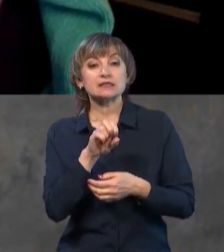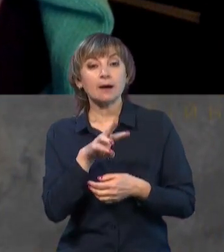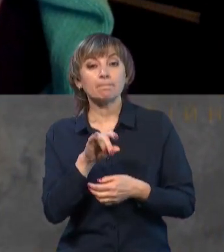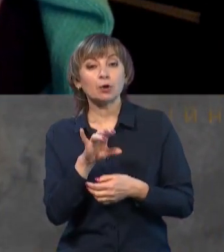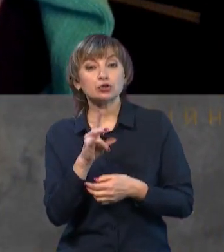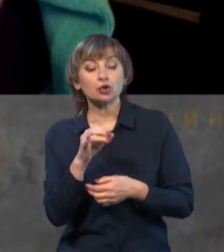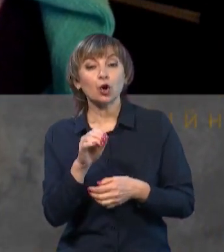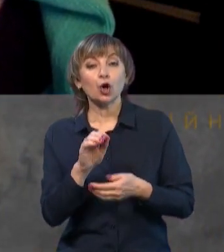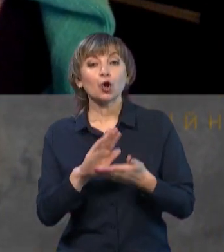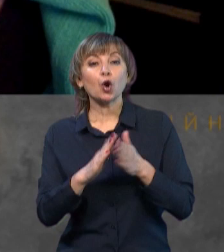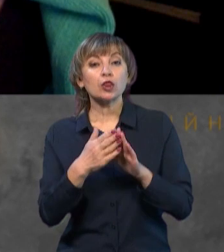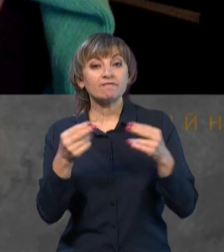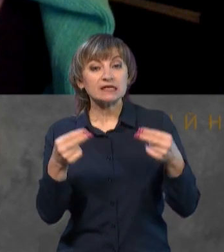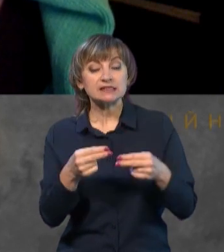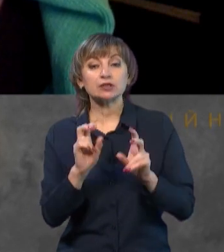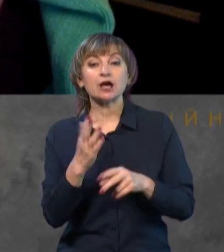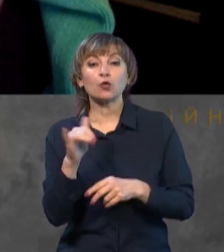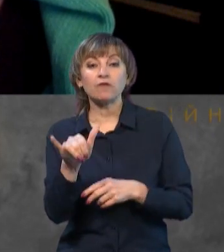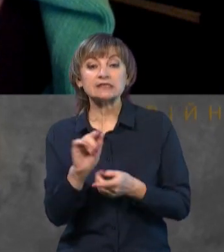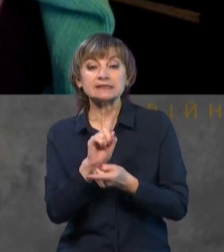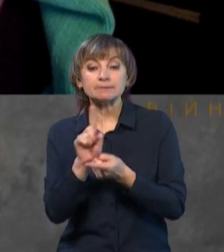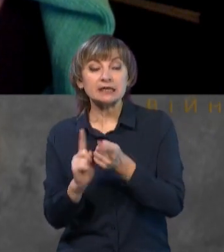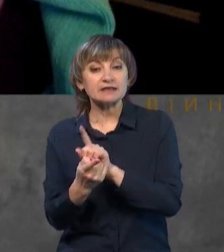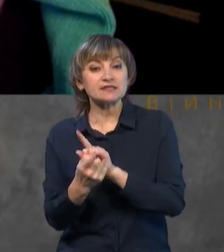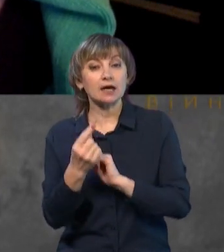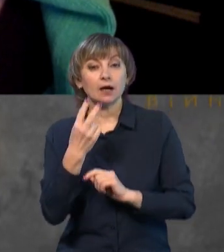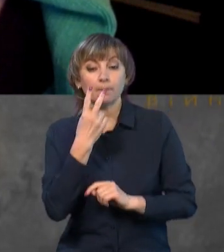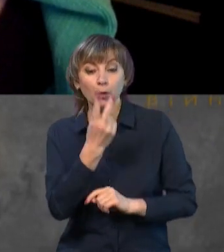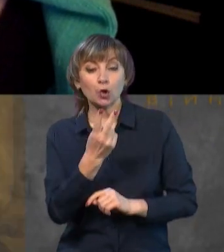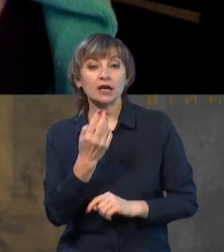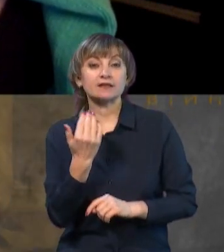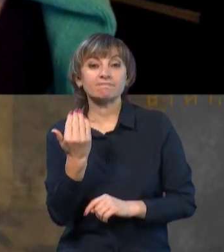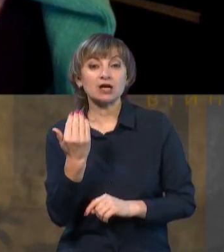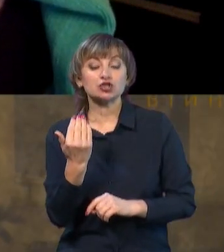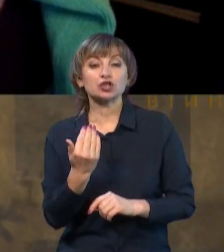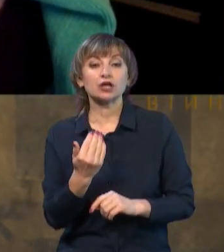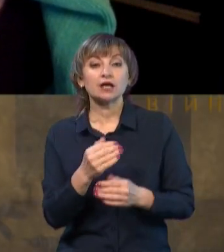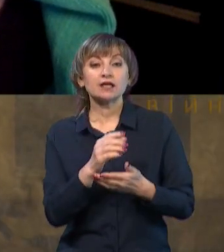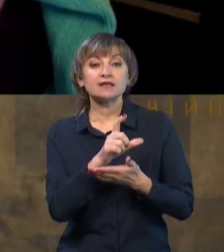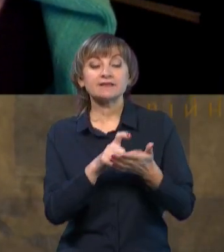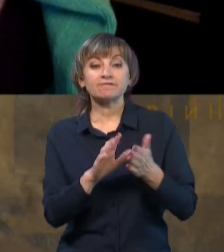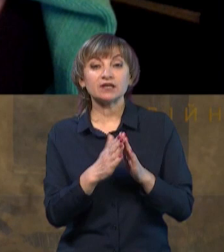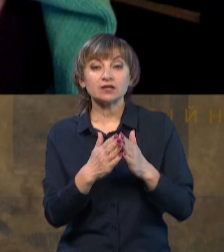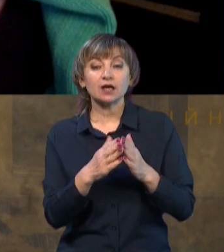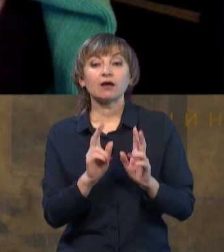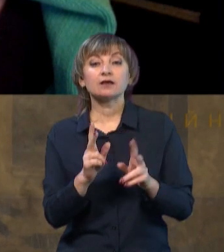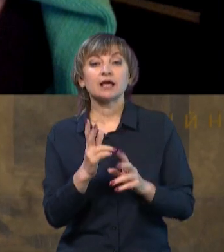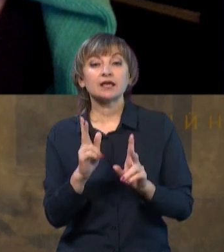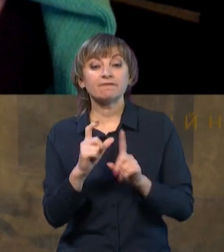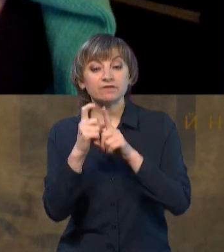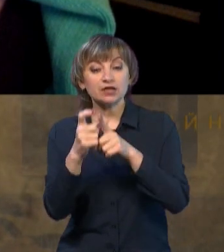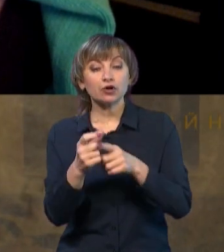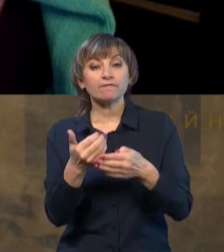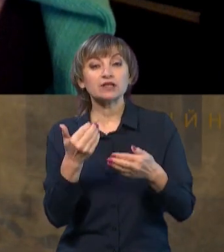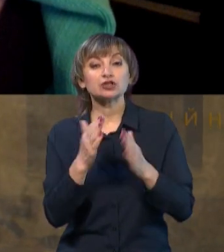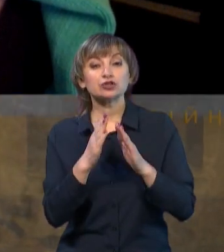Як особисто у вас змінився погляд на ваш твір? І які відгуки від